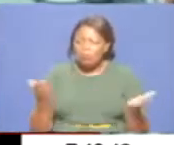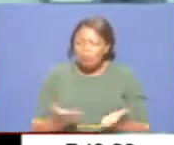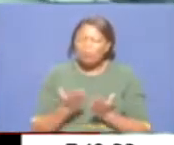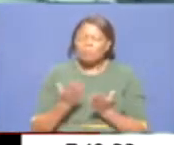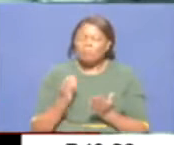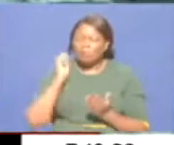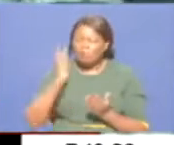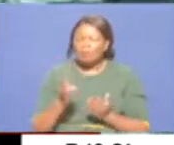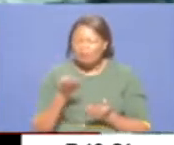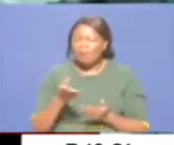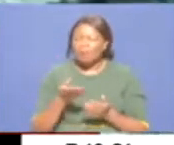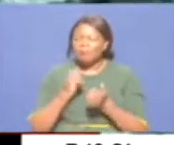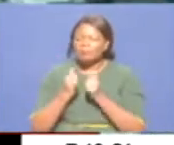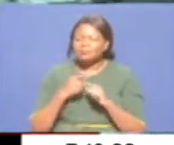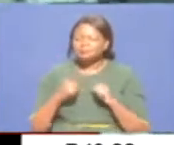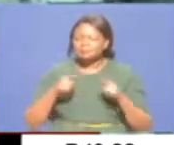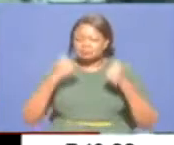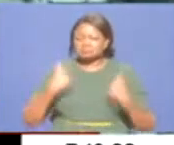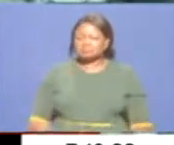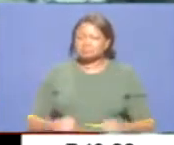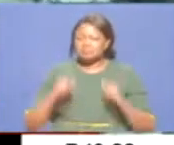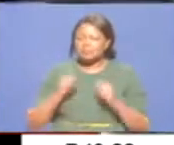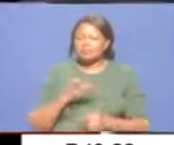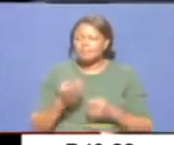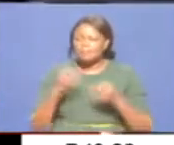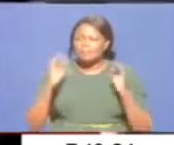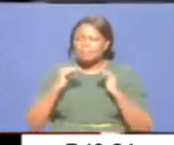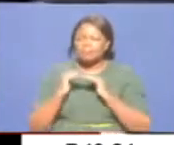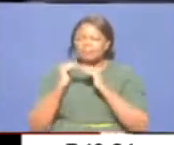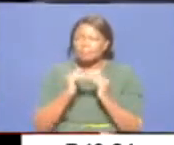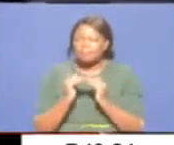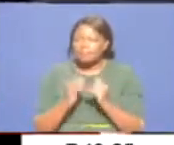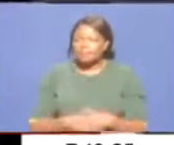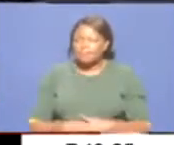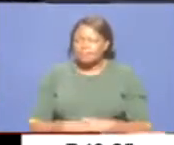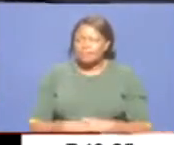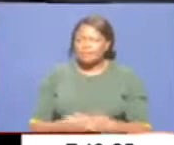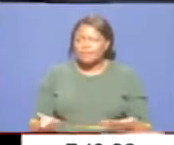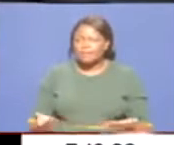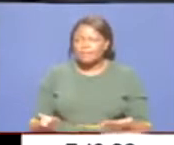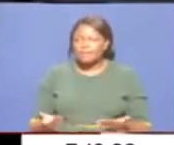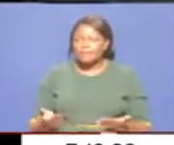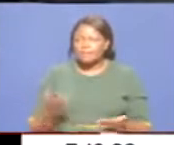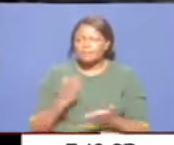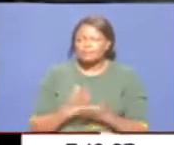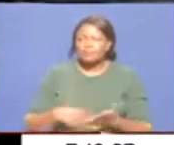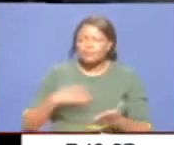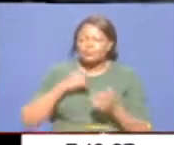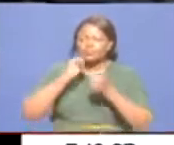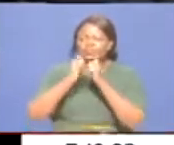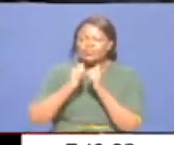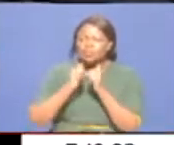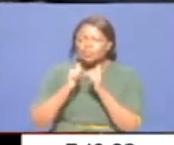Even myself, Mohamed Ali, I will be there in the ballot. It will be free and fair. Pendelea candidate ni kuwa chama. Sisi tunataka competition within the